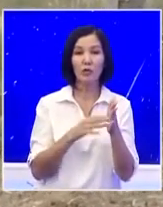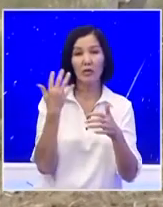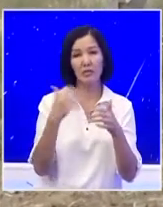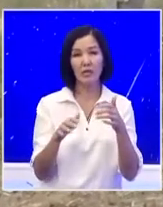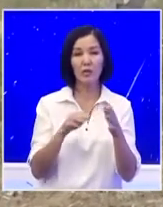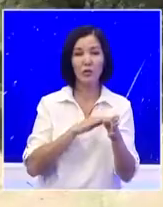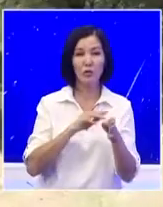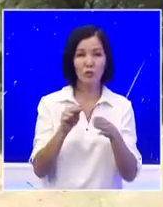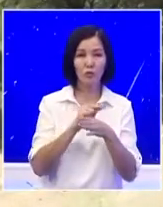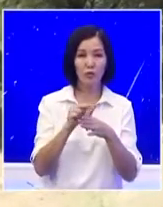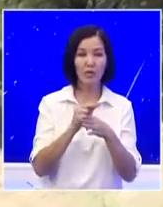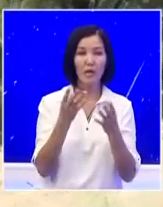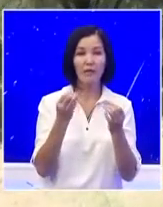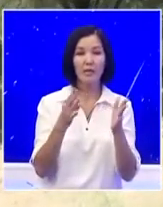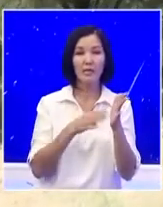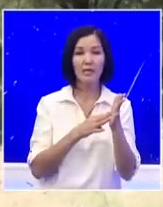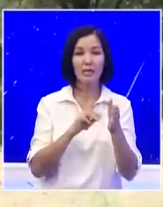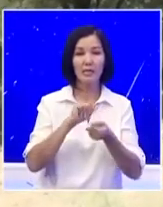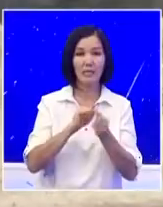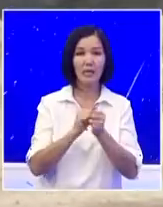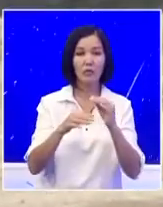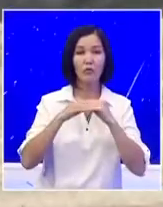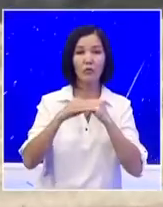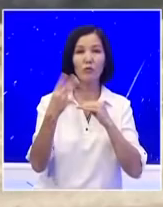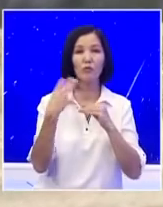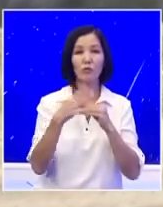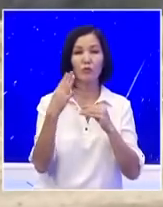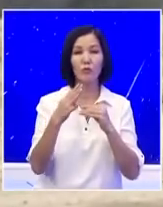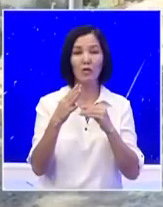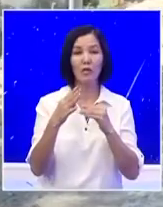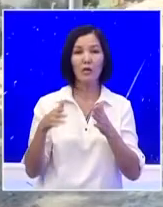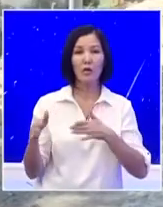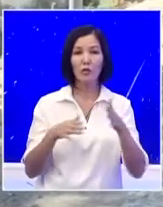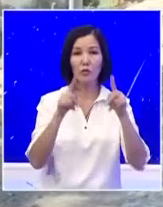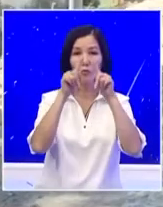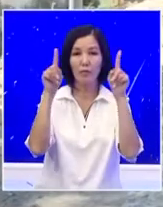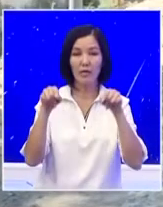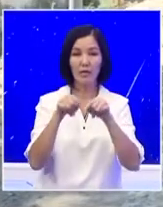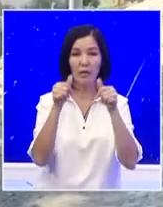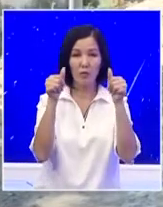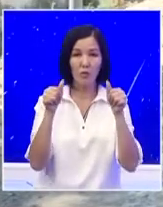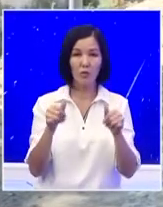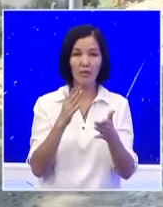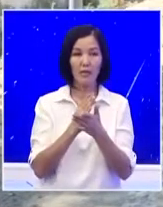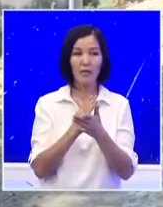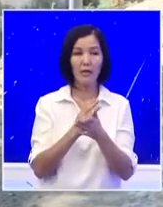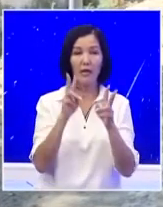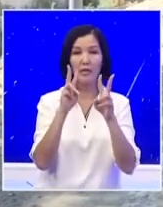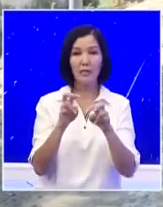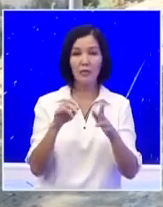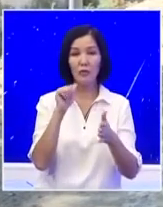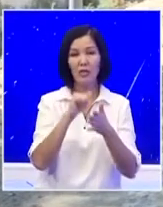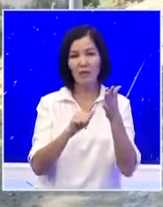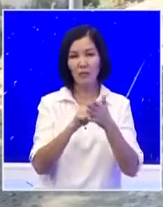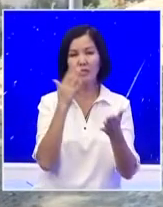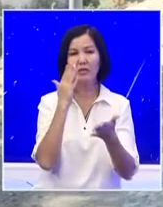өтеді. Тағы 8 көшеге қиыршық тас төселіп, 34-іне жол белгілері қойылады. Тексеру нәтижесінде бірнеше кемшіліктер анықталды. Яғни